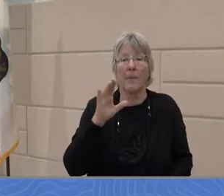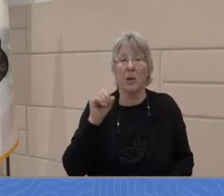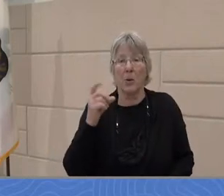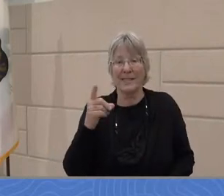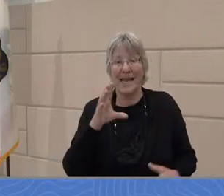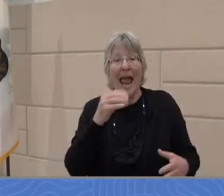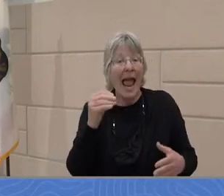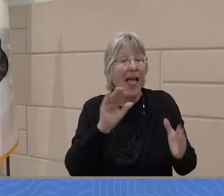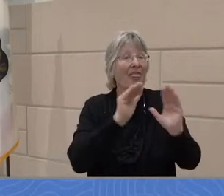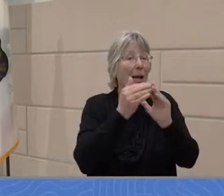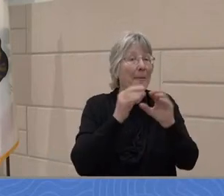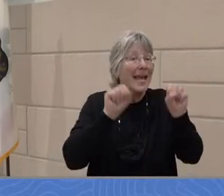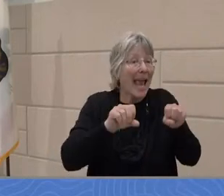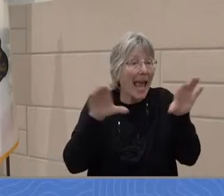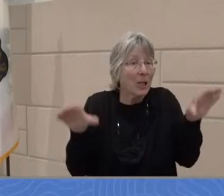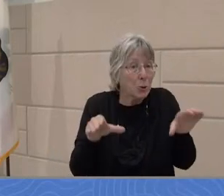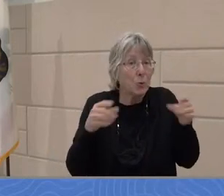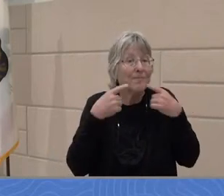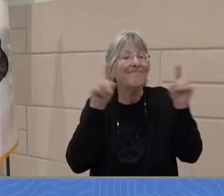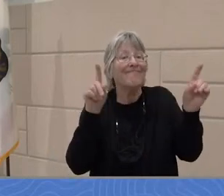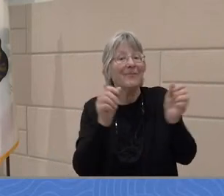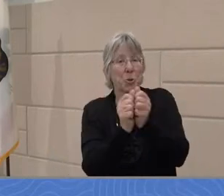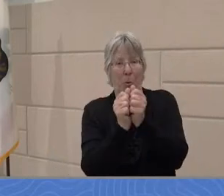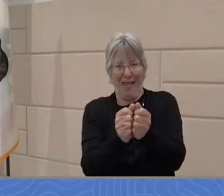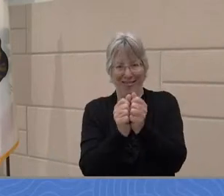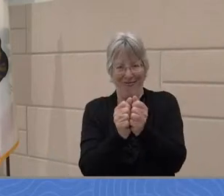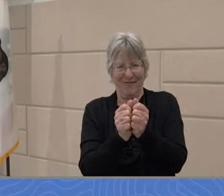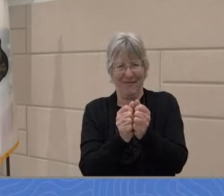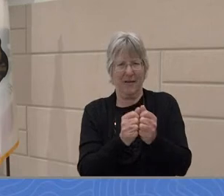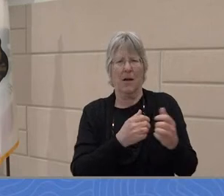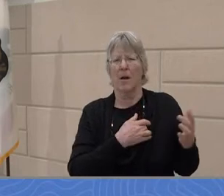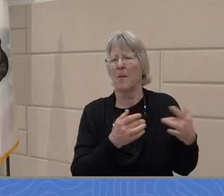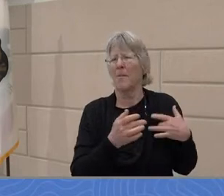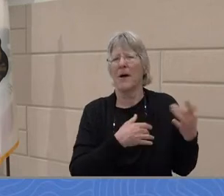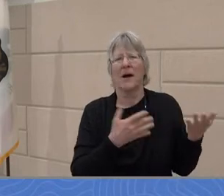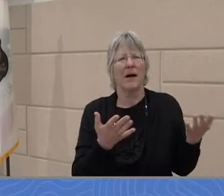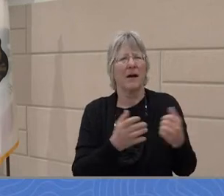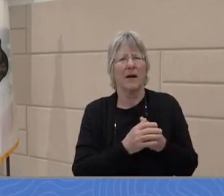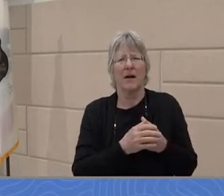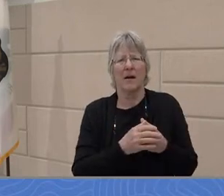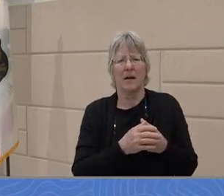អ្វីដែលយើងបានធ្វើរួមគ្នាក្តីបារម្ភរបស់ខ្ញុំគឺ